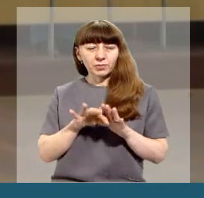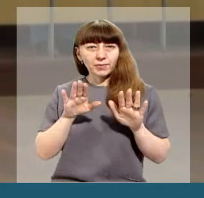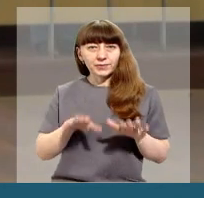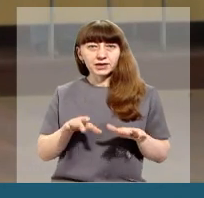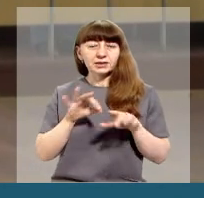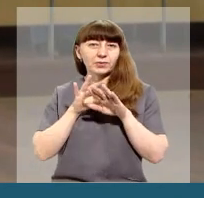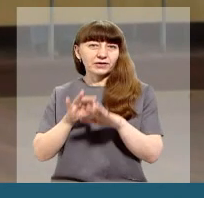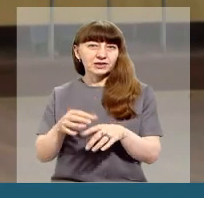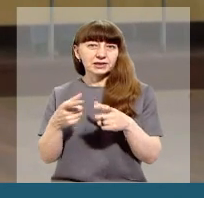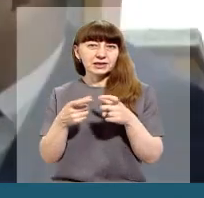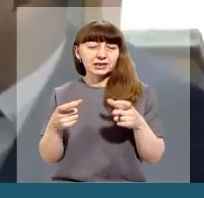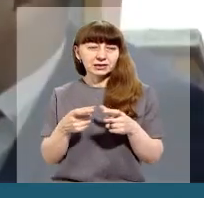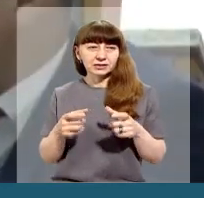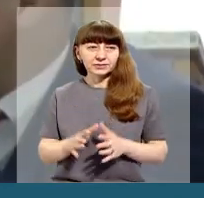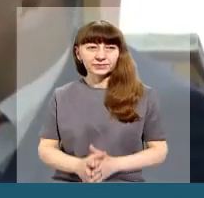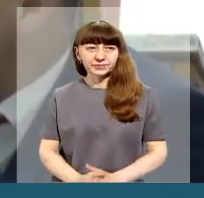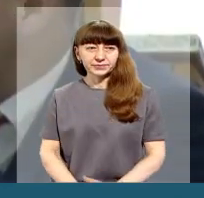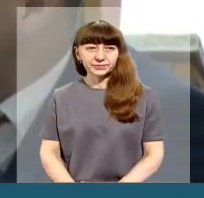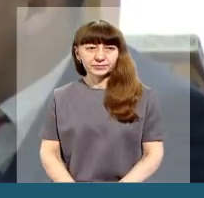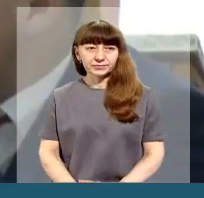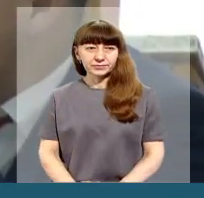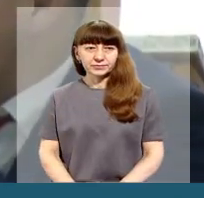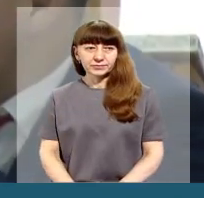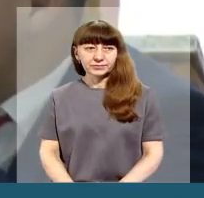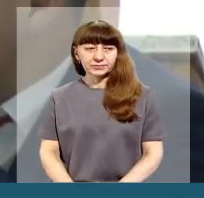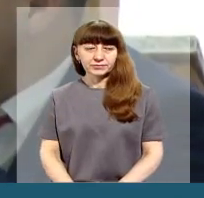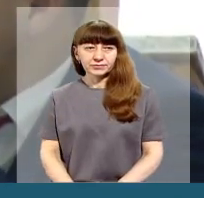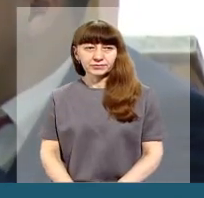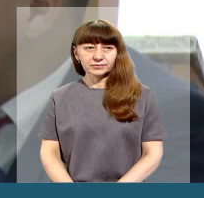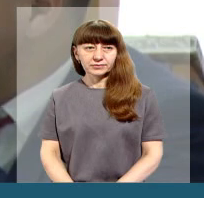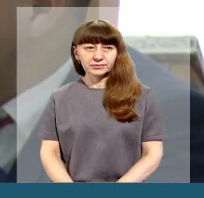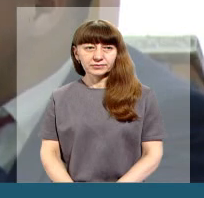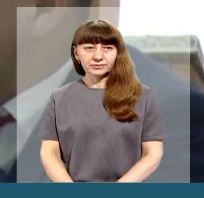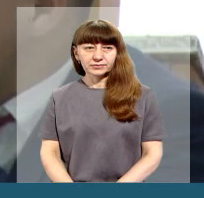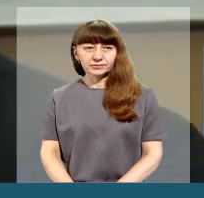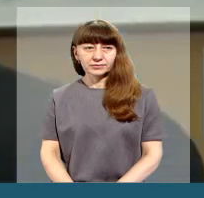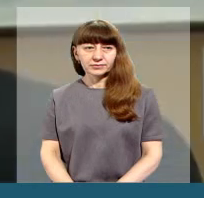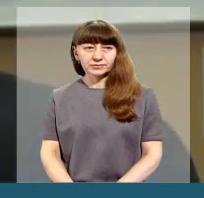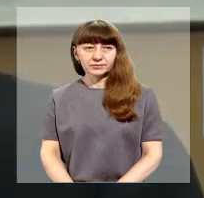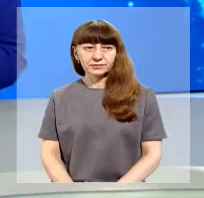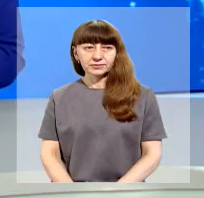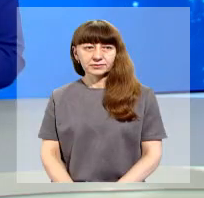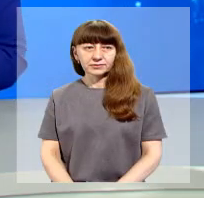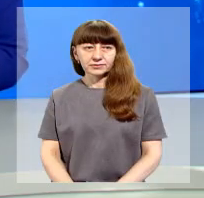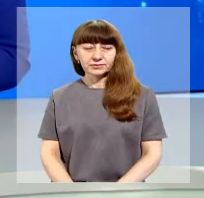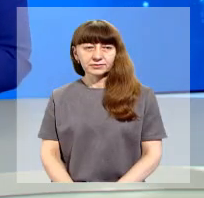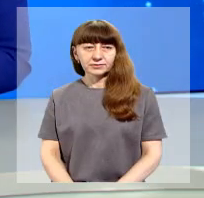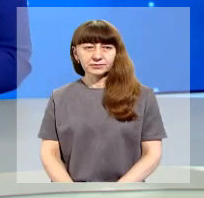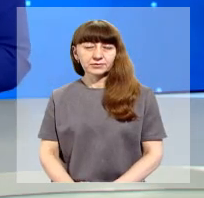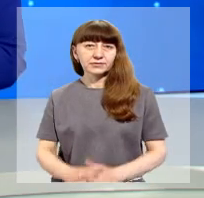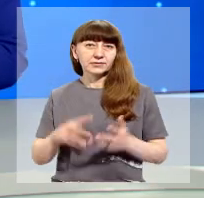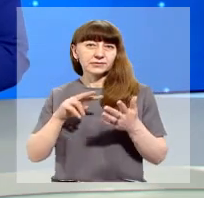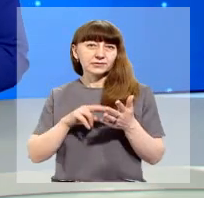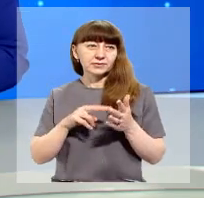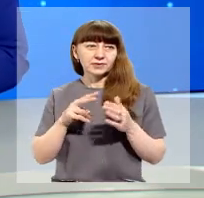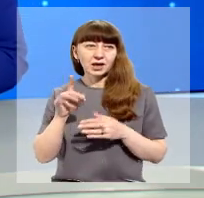При этом они могут выбрать лишь одну комбинацию профильных предметов на две попытки. В рамках